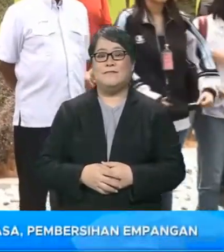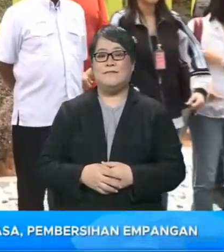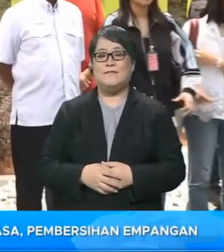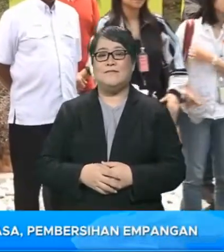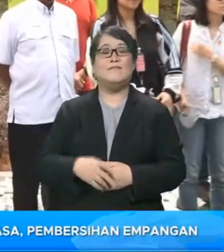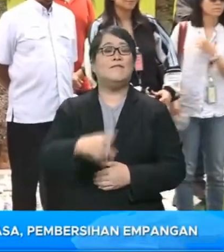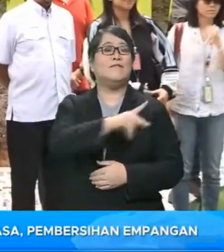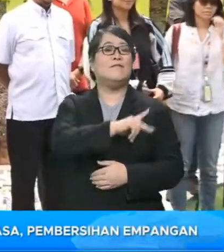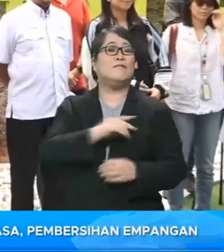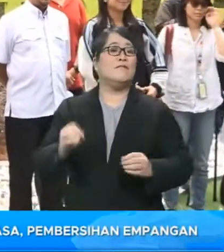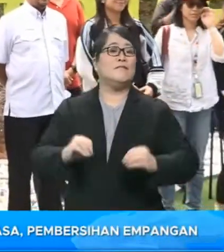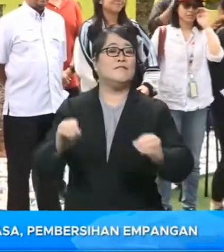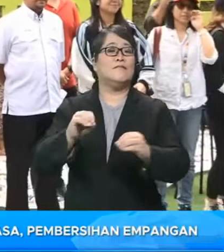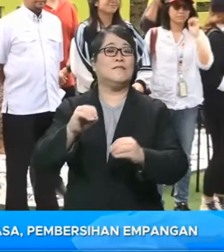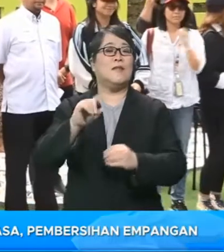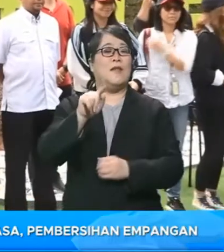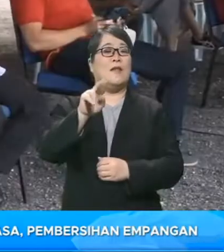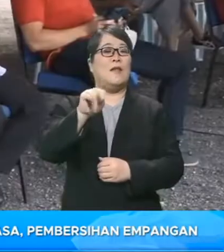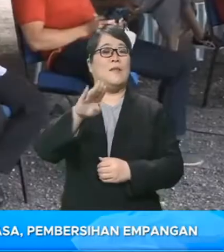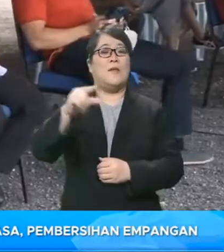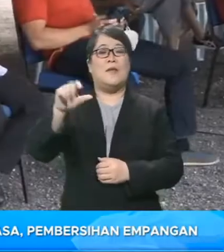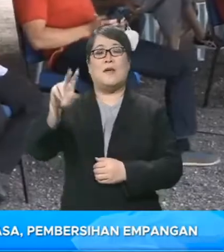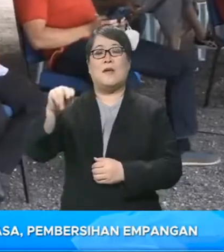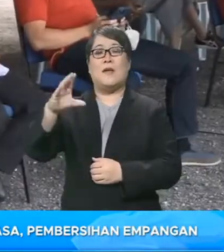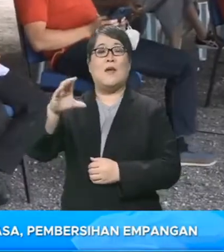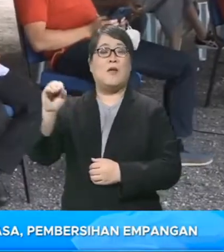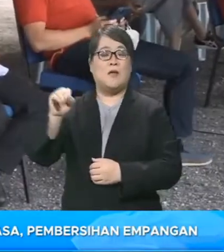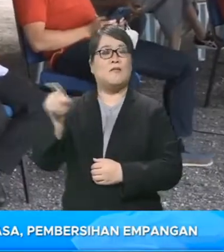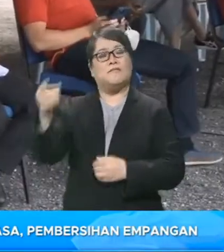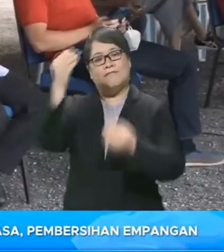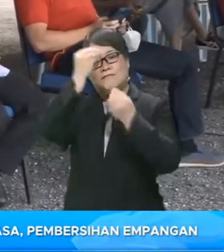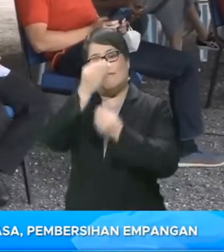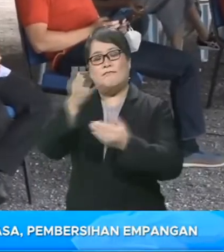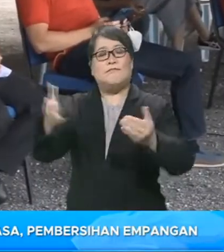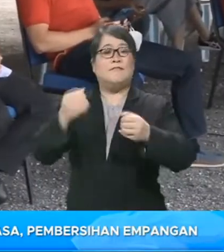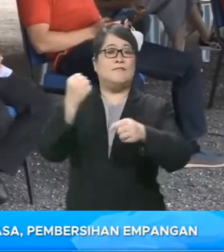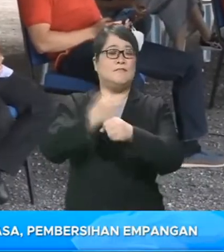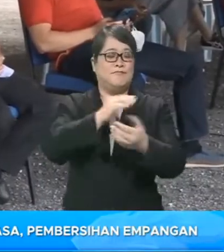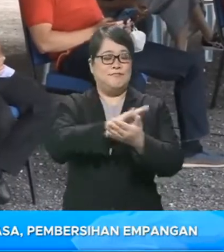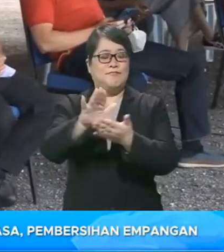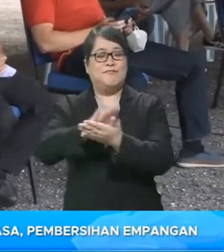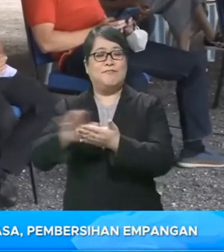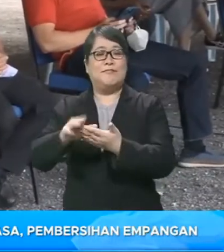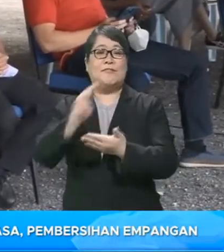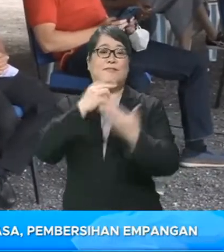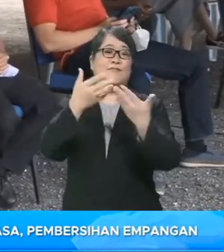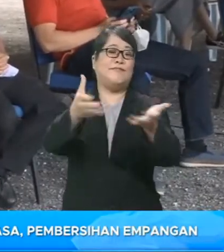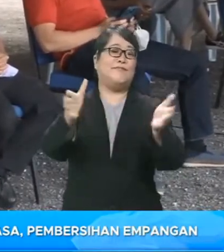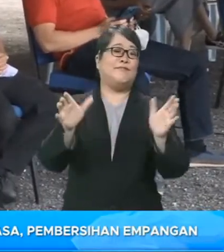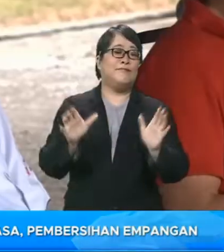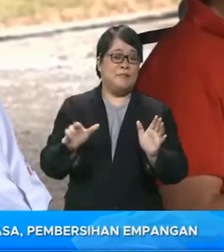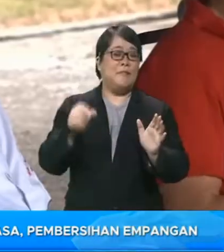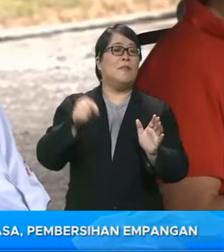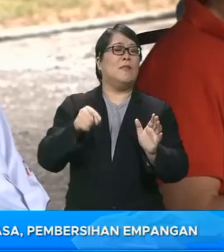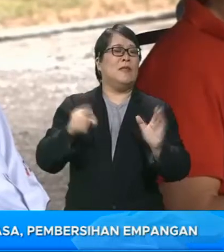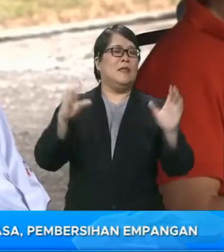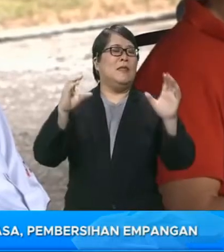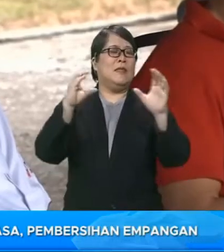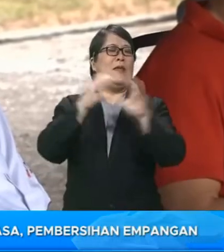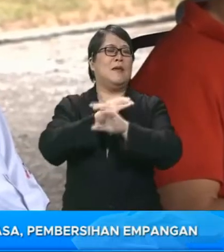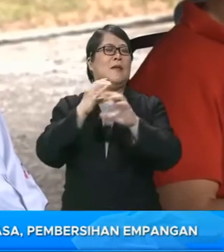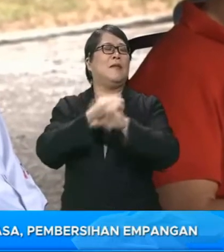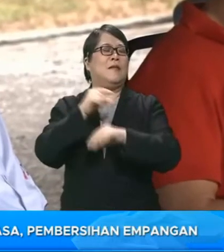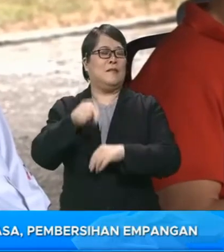Ketua Pegawai Operasi TNB Genco, Datuk Insinyur Roslan Abdul Rahman memaklumkan kerja-kerja pembersihan empangan merupakan antara cabaran